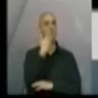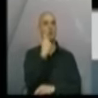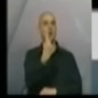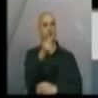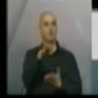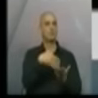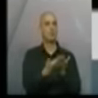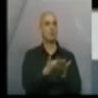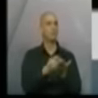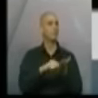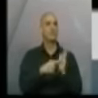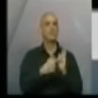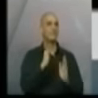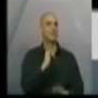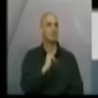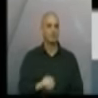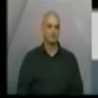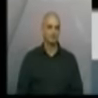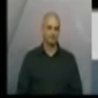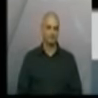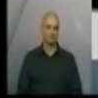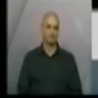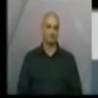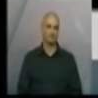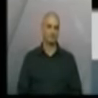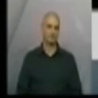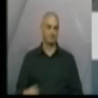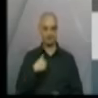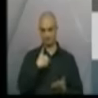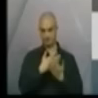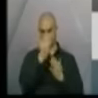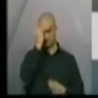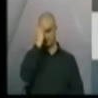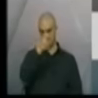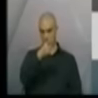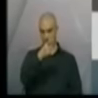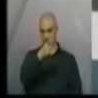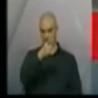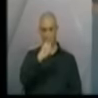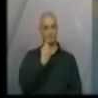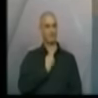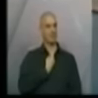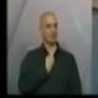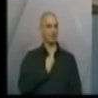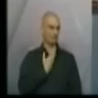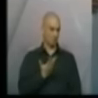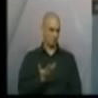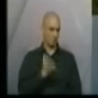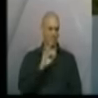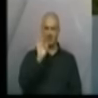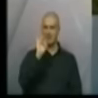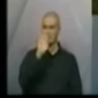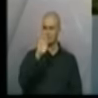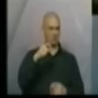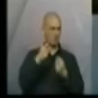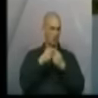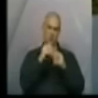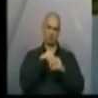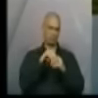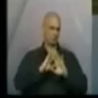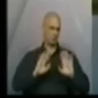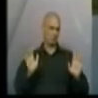אחת אתה מתכוון אדוני אני מצה לזכור קודם כל שנזכיר כלפי עצמנו וטיבי בכלל לא שייך למשחק